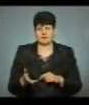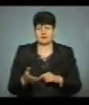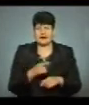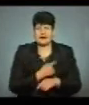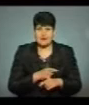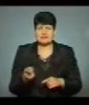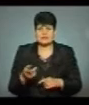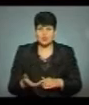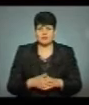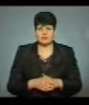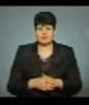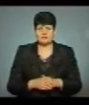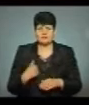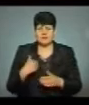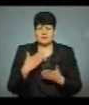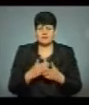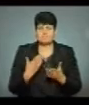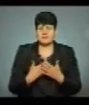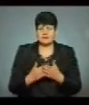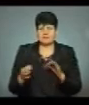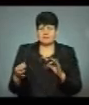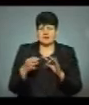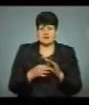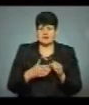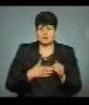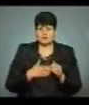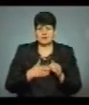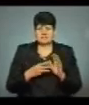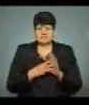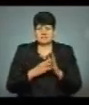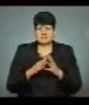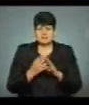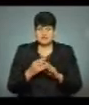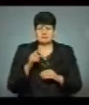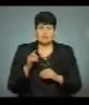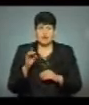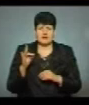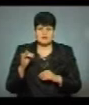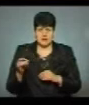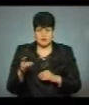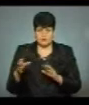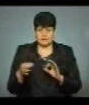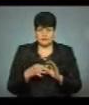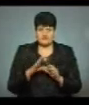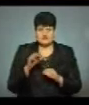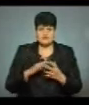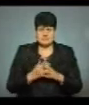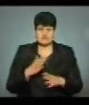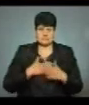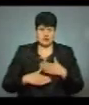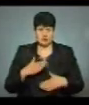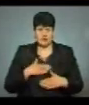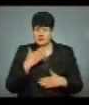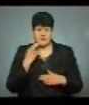лікарні Тернополя. Маю приклад приєднання до нас навколишніх сіл, 8 сіл, які приєднали з Борівського району. Всі села задоволені, нема